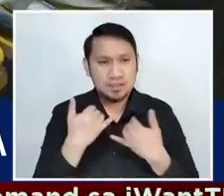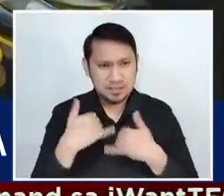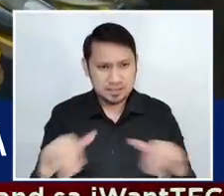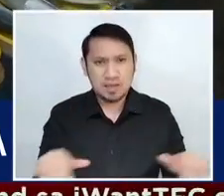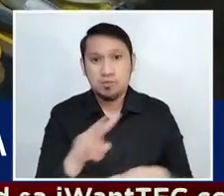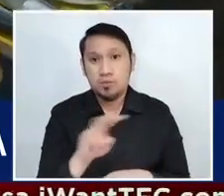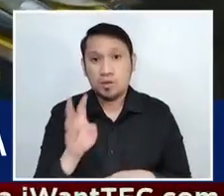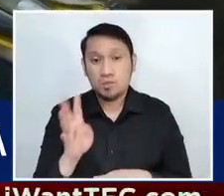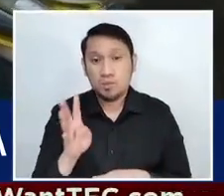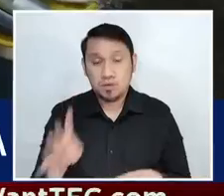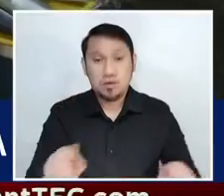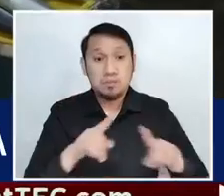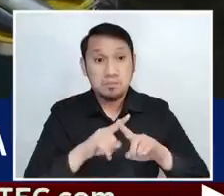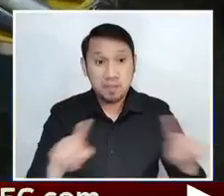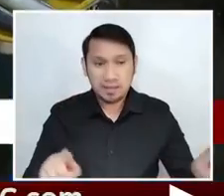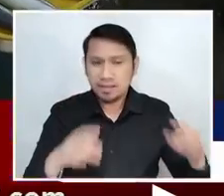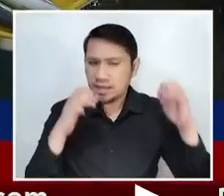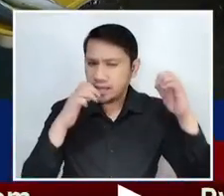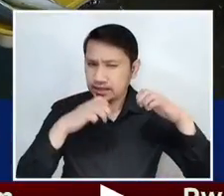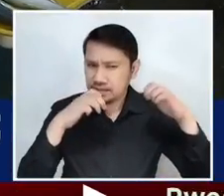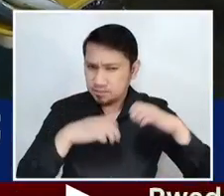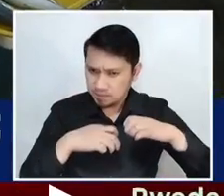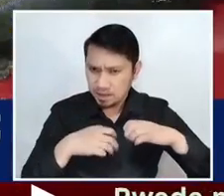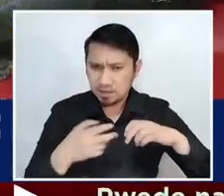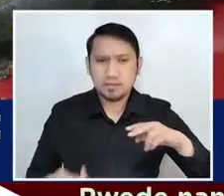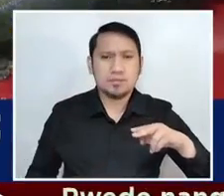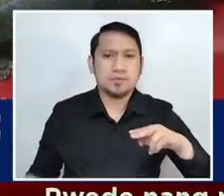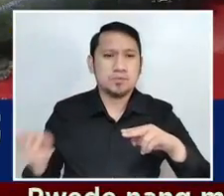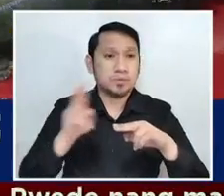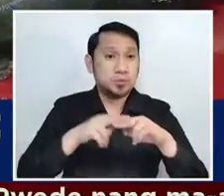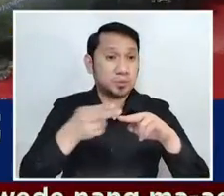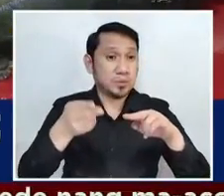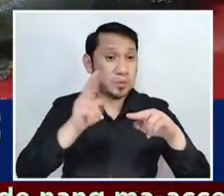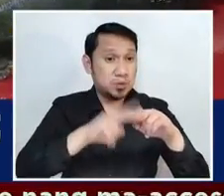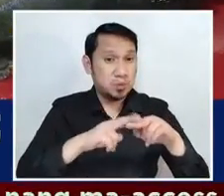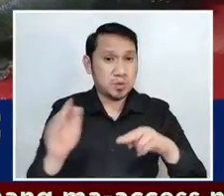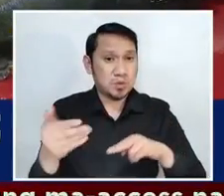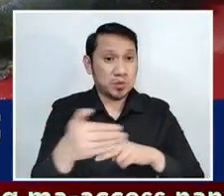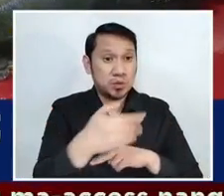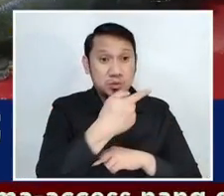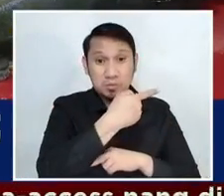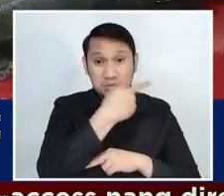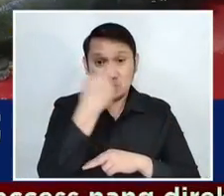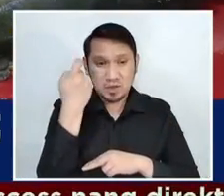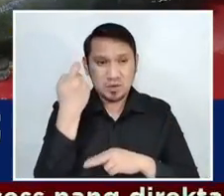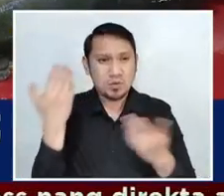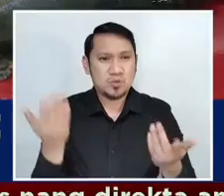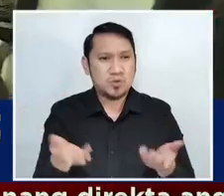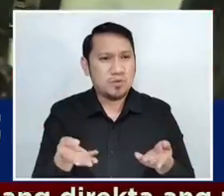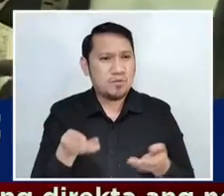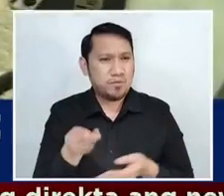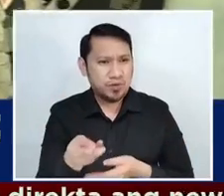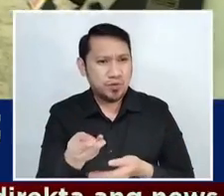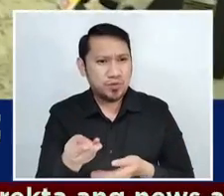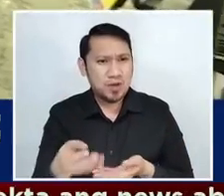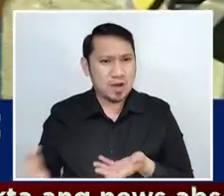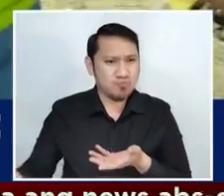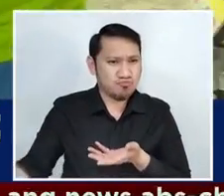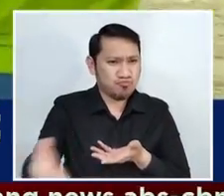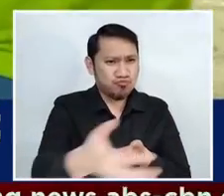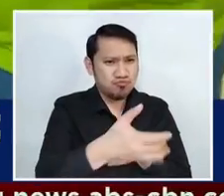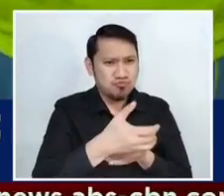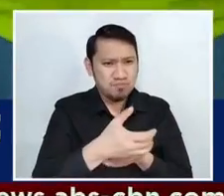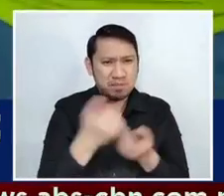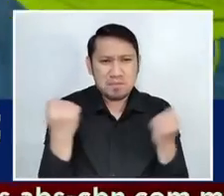kilo. Pero asahan umano ang pagtaas ng presyo ng isda dahil nababawasan ang huli tuwing malamig ang panahon. Idagdag pa